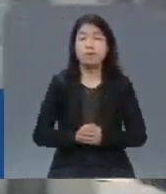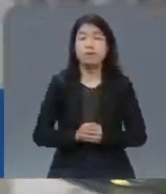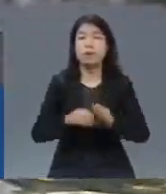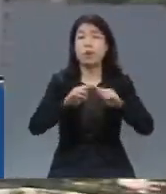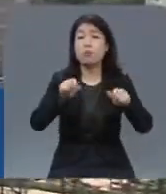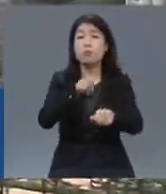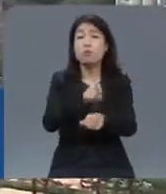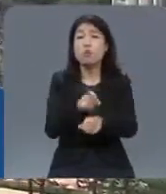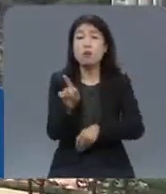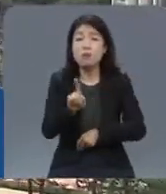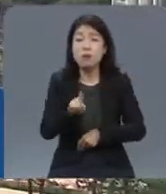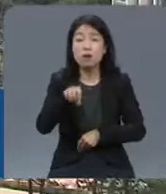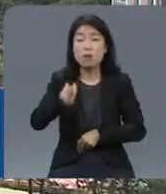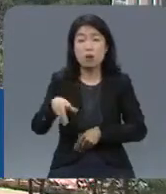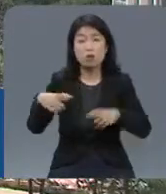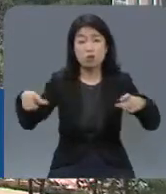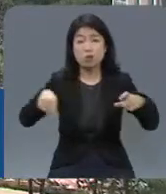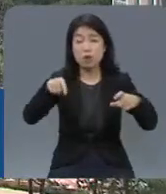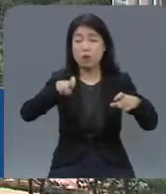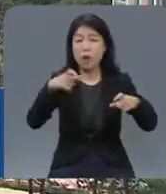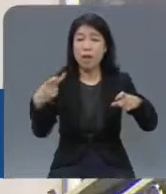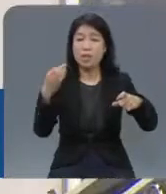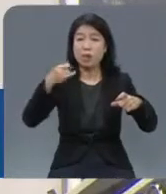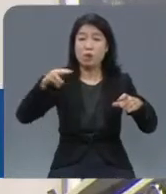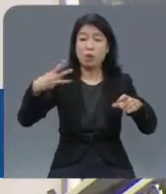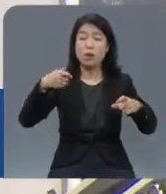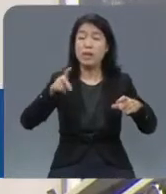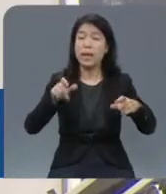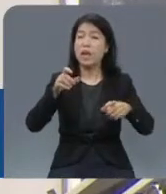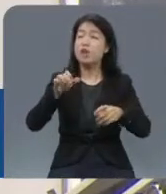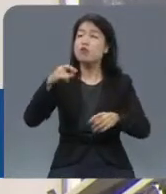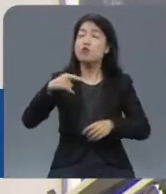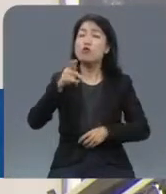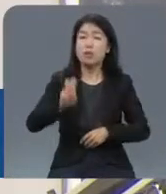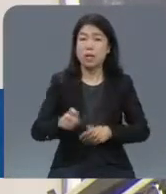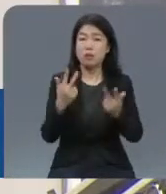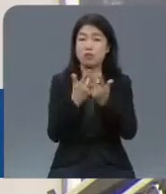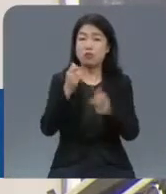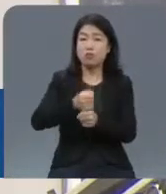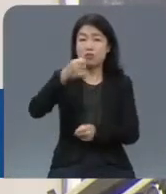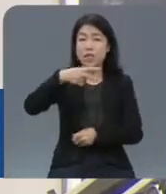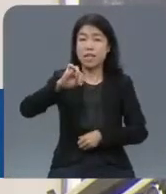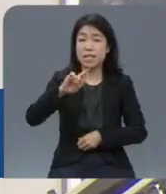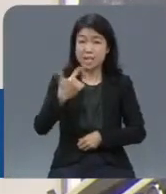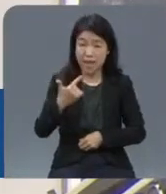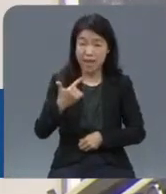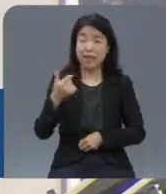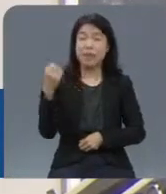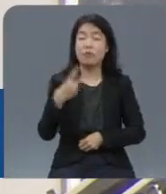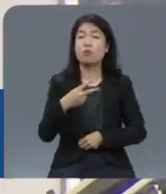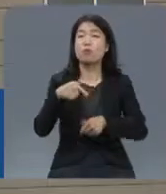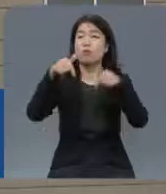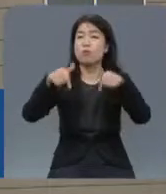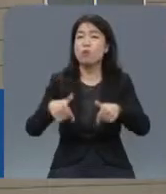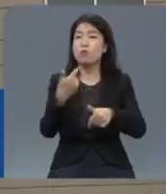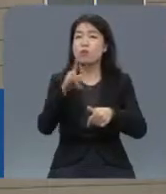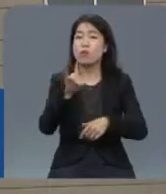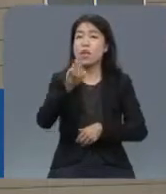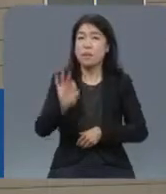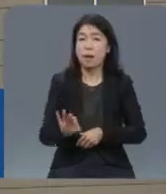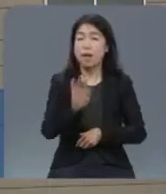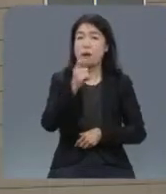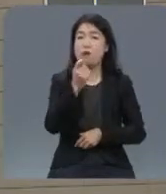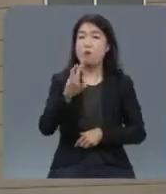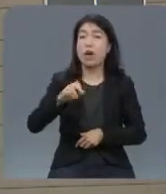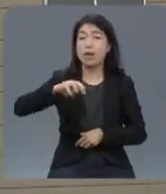부동산 오는 광주의 경우 황상 9월께 운남동 북구 우산 신안동 에 중 저가 서구 내방 광천동